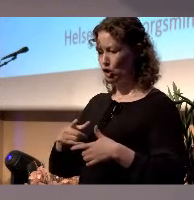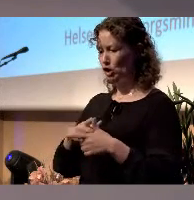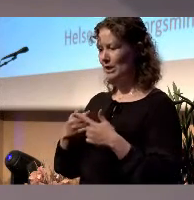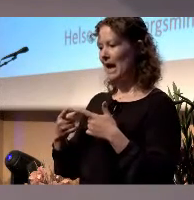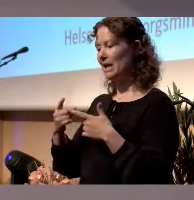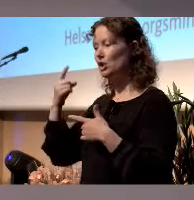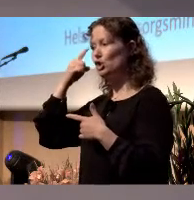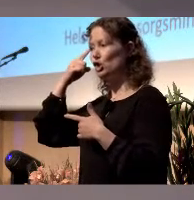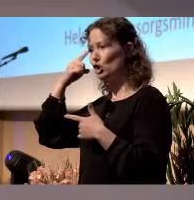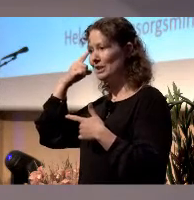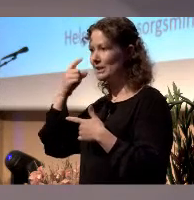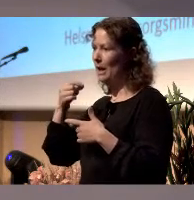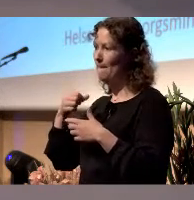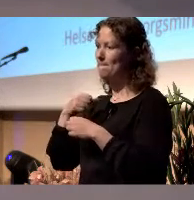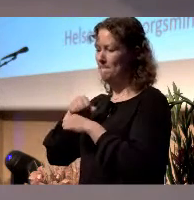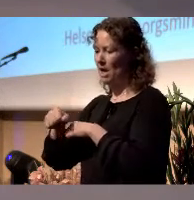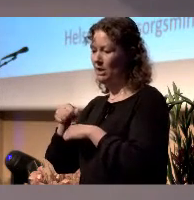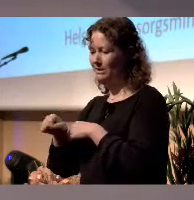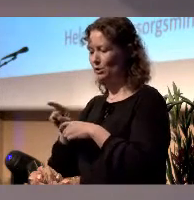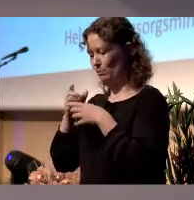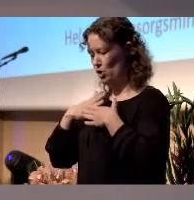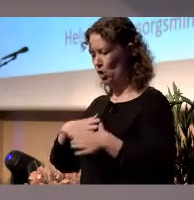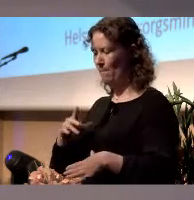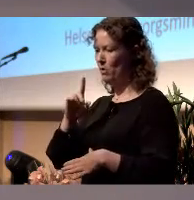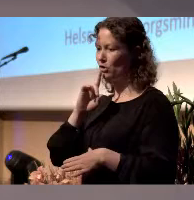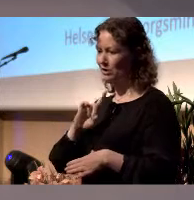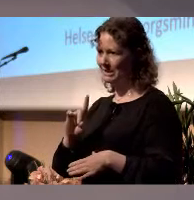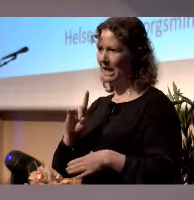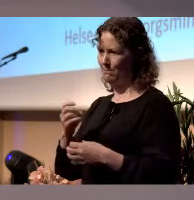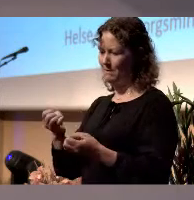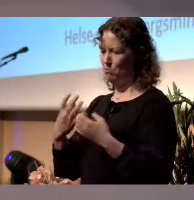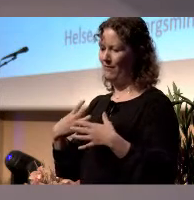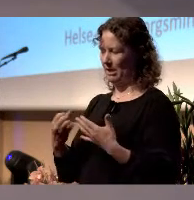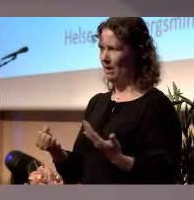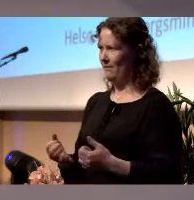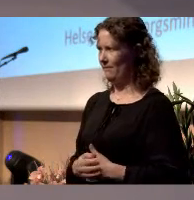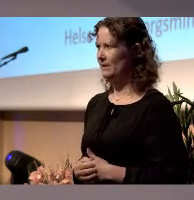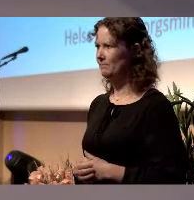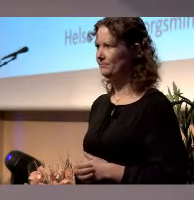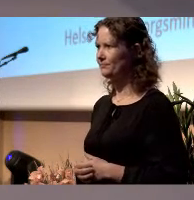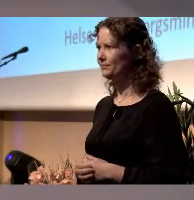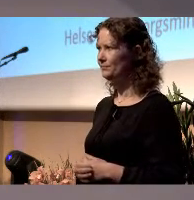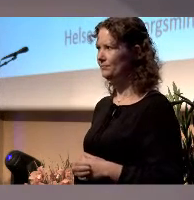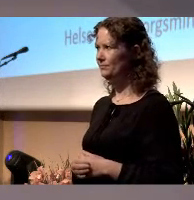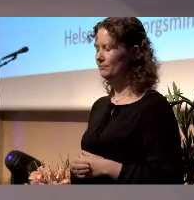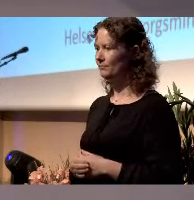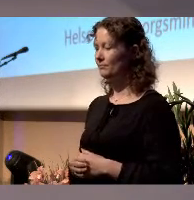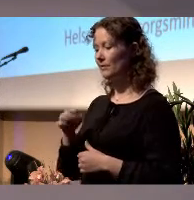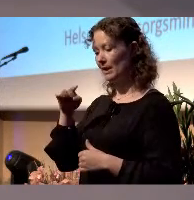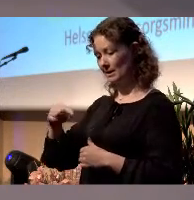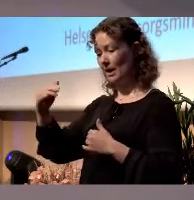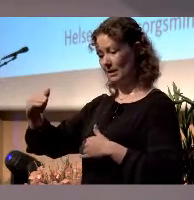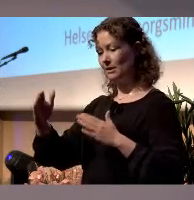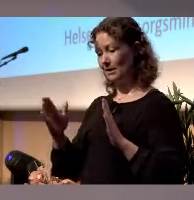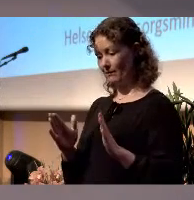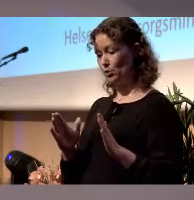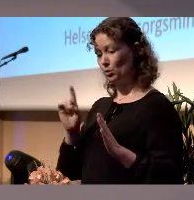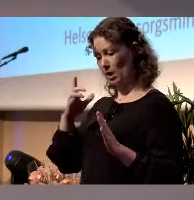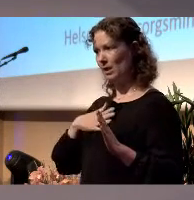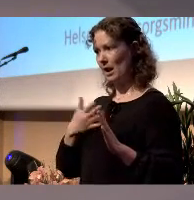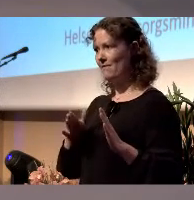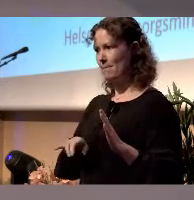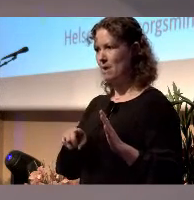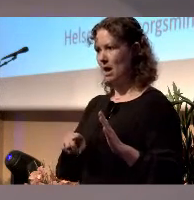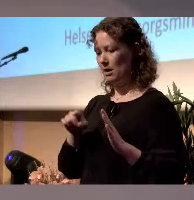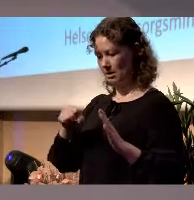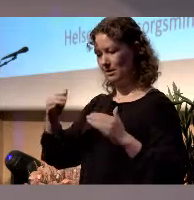eller psykiske belastningene som kropp og sjel utsettes for. Det er en definisjon å leve med.